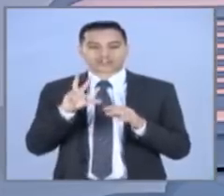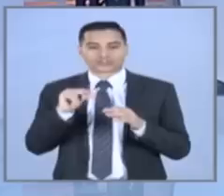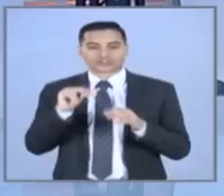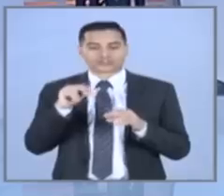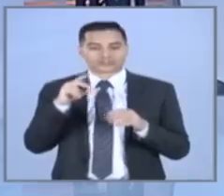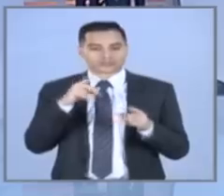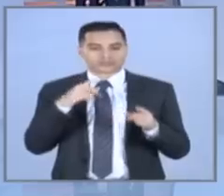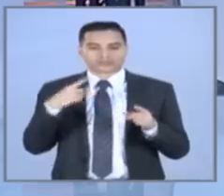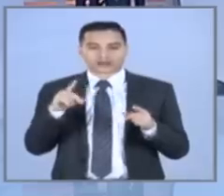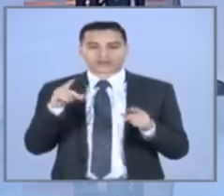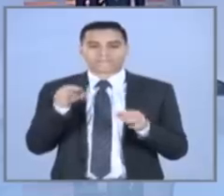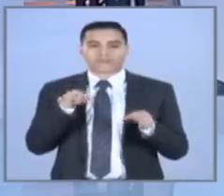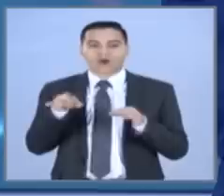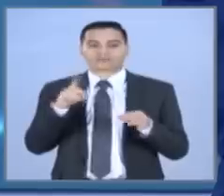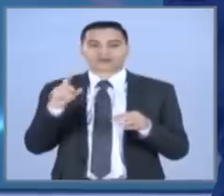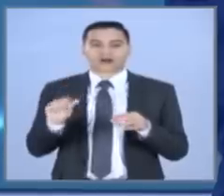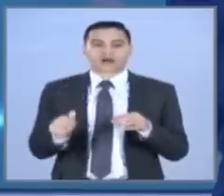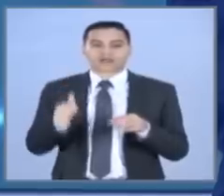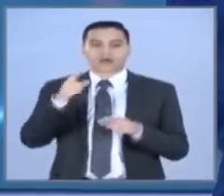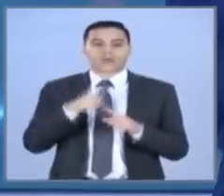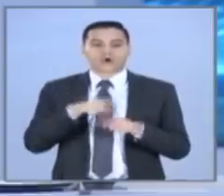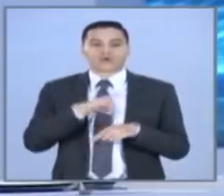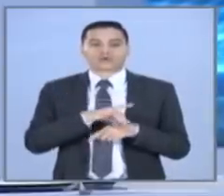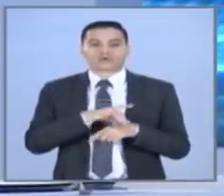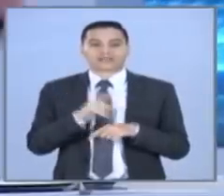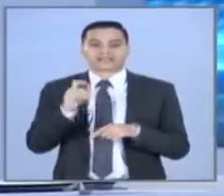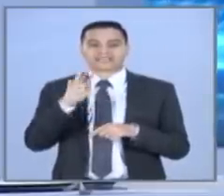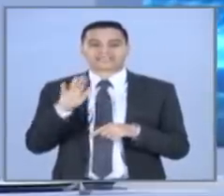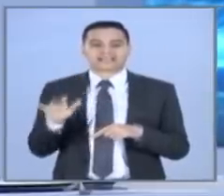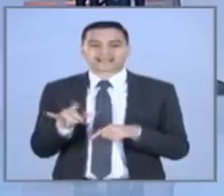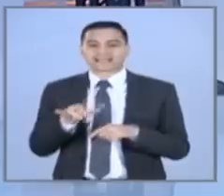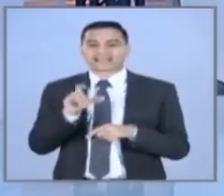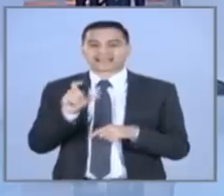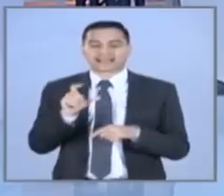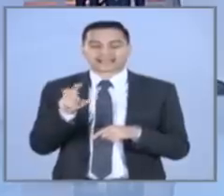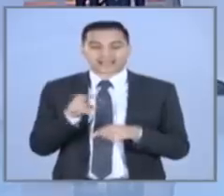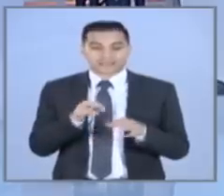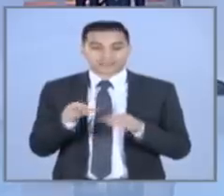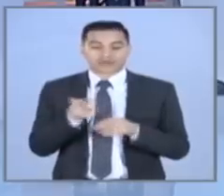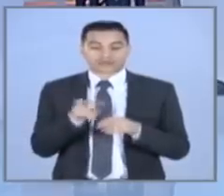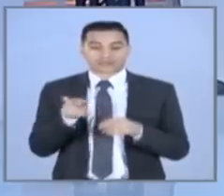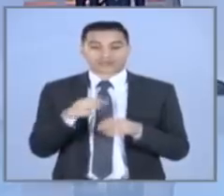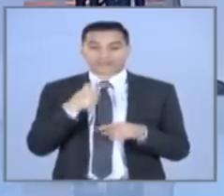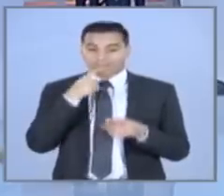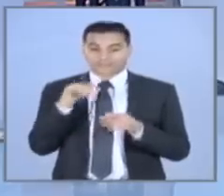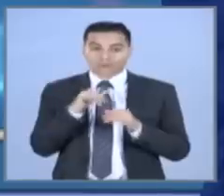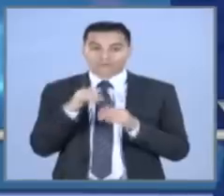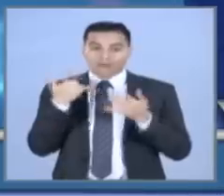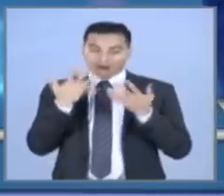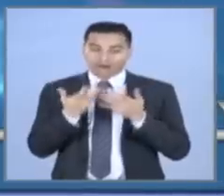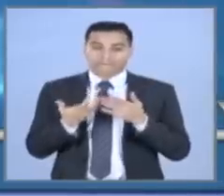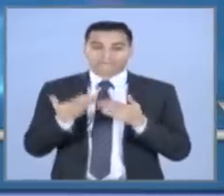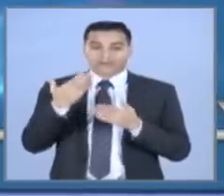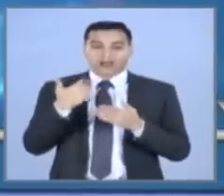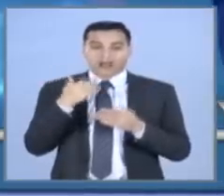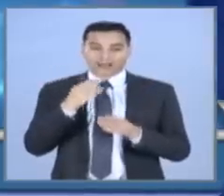برايا. مهندس رضا والدكتورة نسرين، الدكتورة نسرين والمهندس رضا محتاجين نحسن السكور،